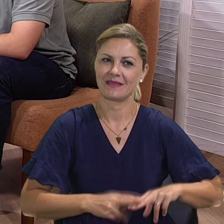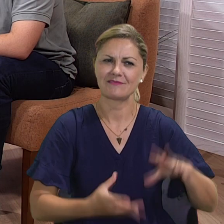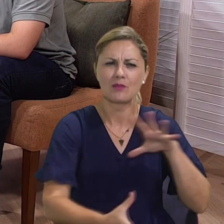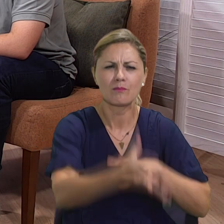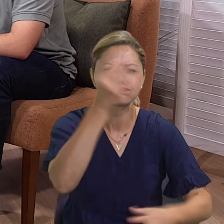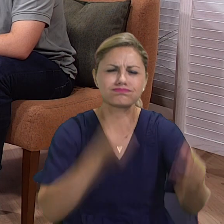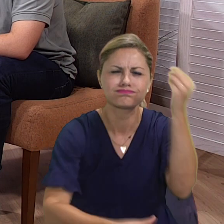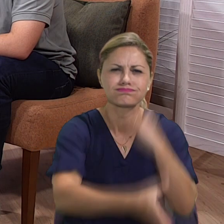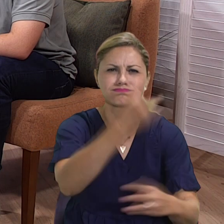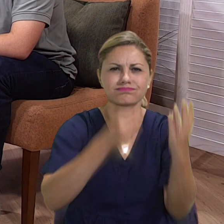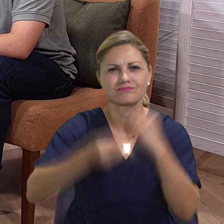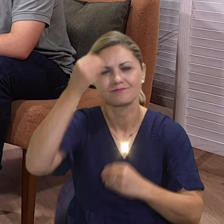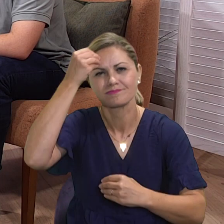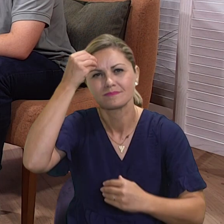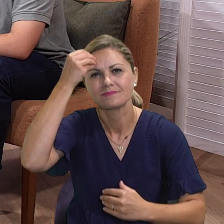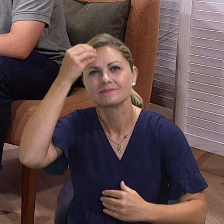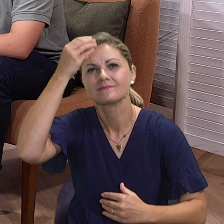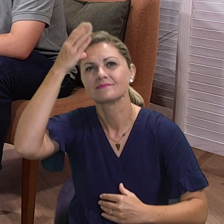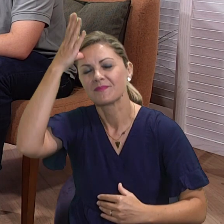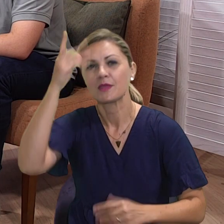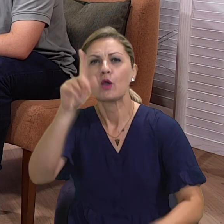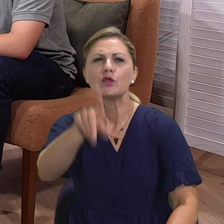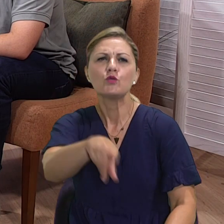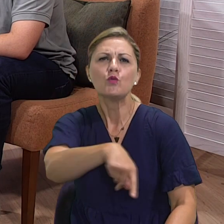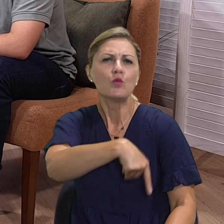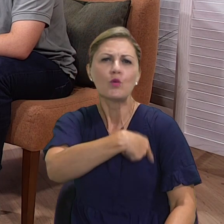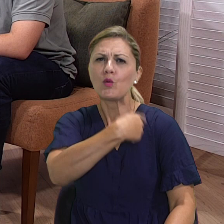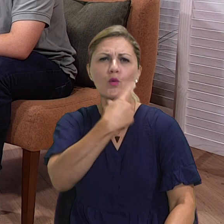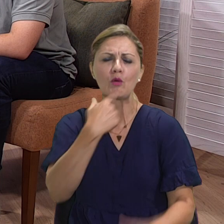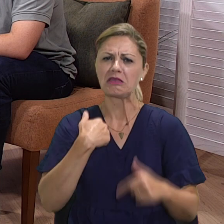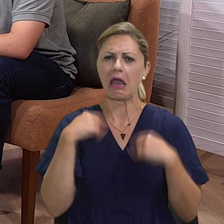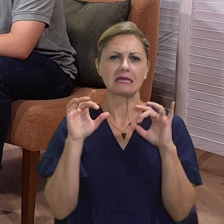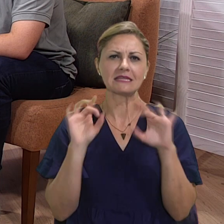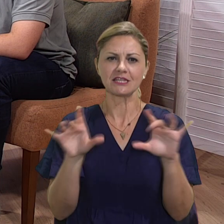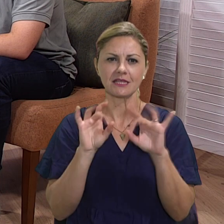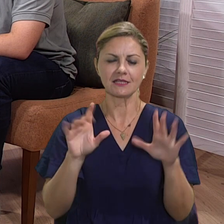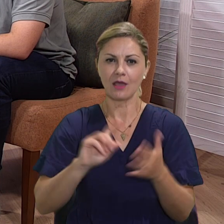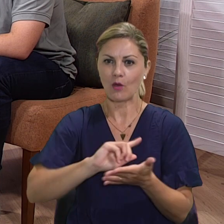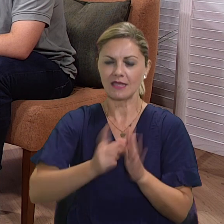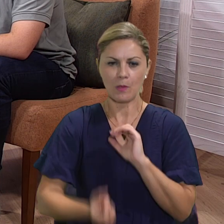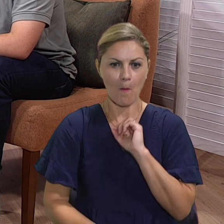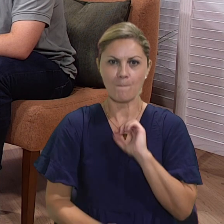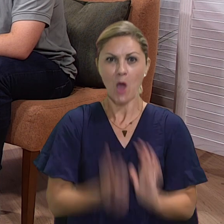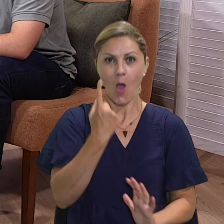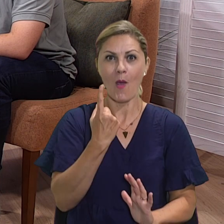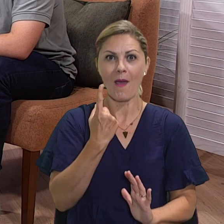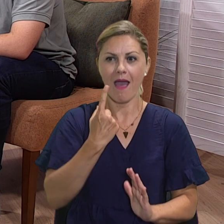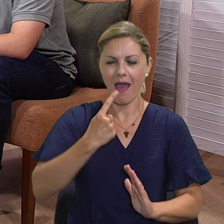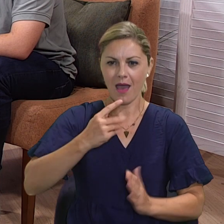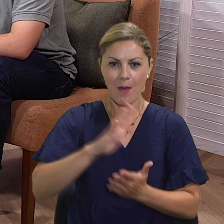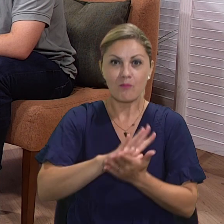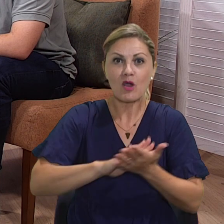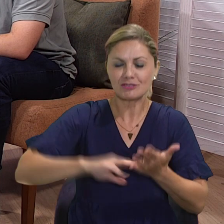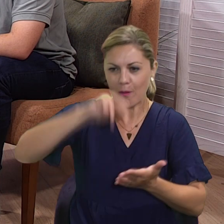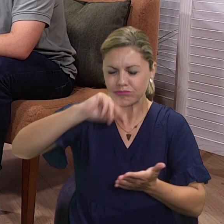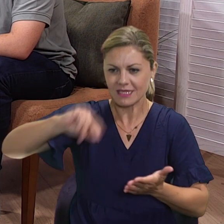škafetina i mozak bolje vergla i to se sve negdje pohranilo. I to je tu spavalo. I onda u jednom trenutku sam ja govorio, ma idem to staviti